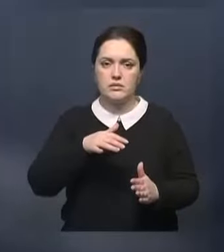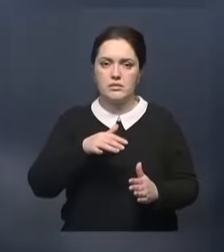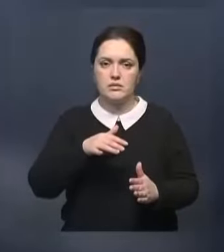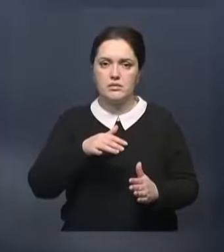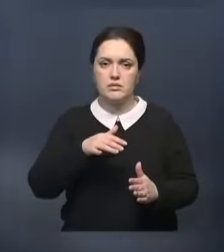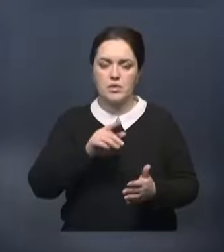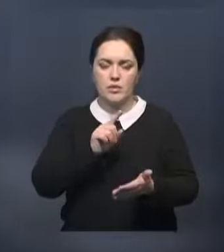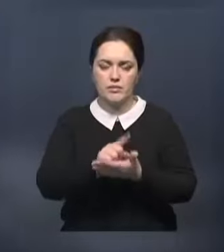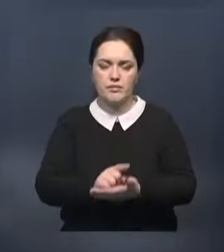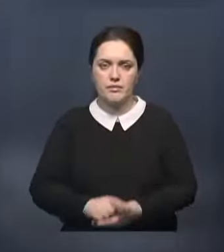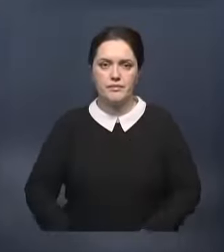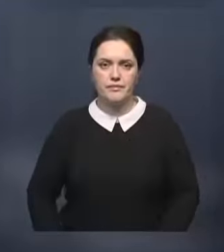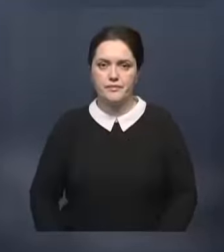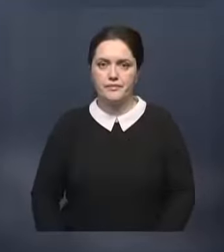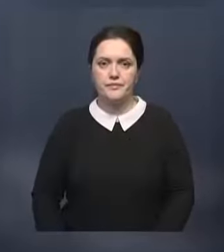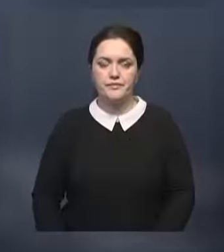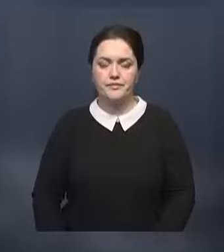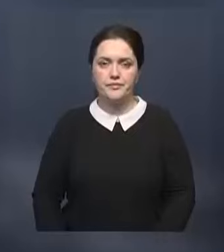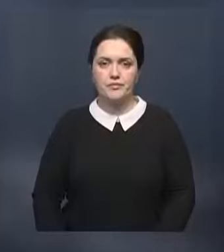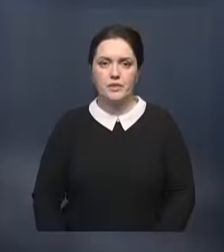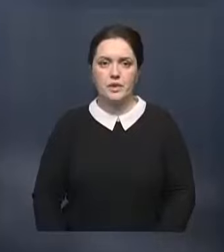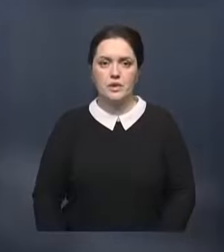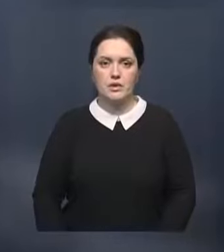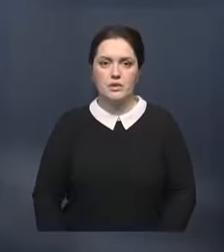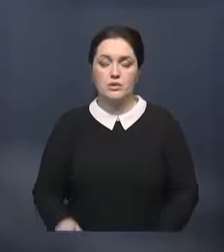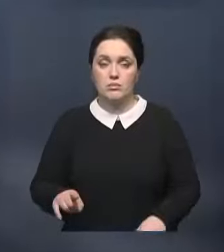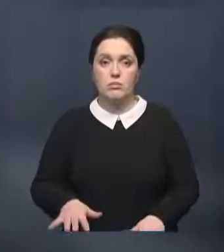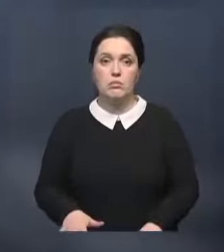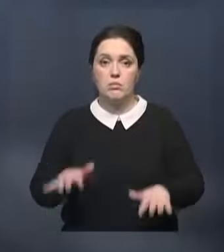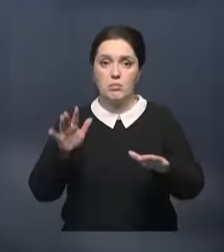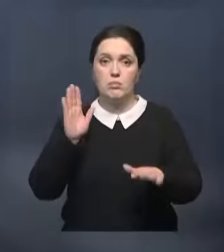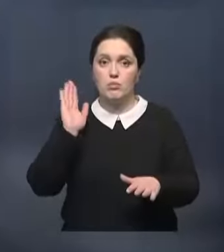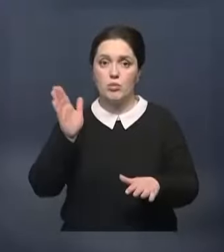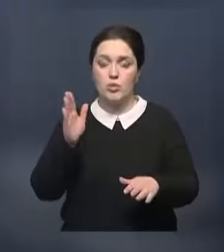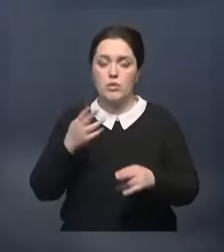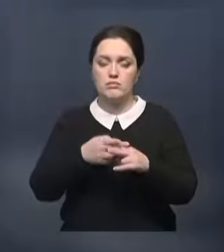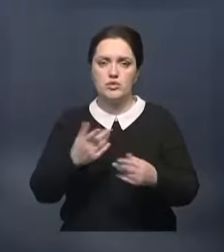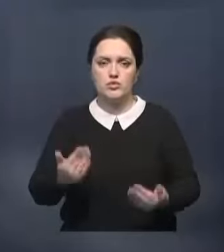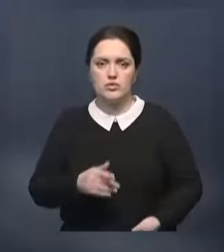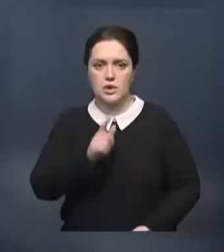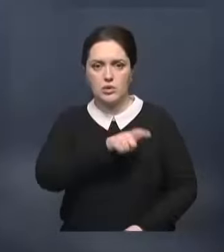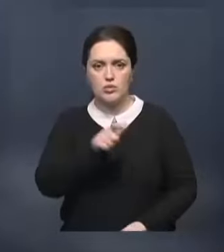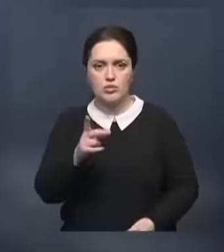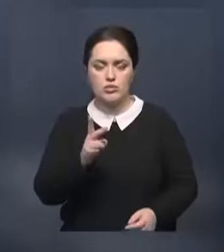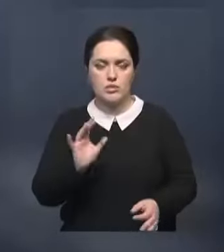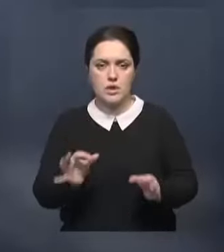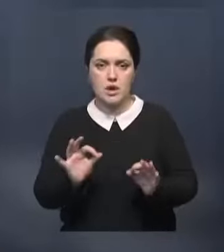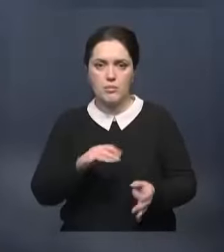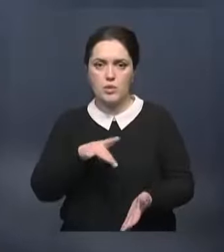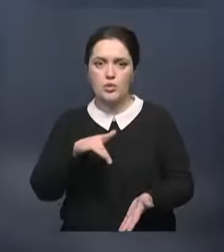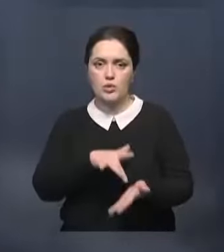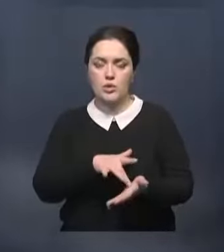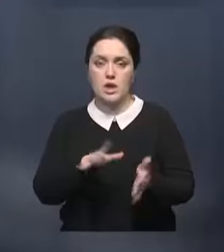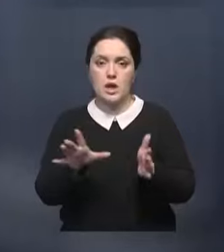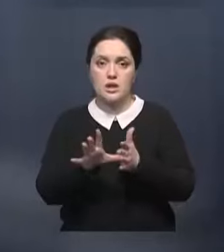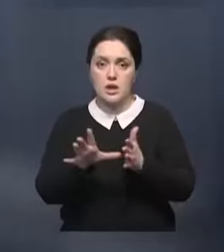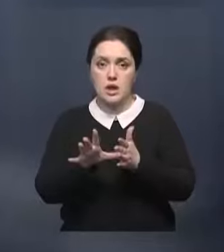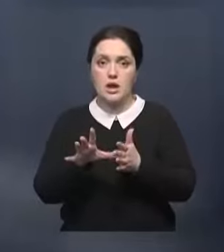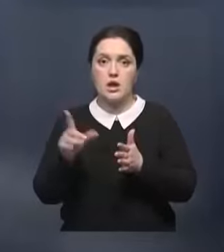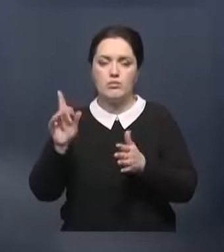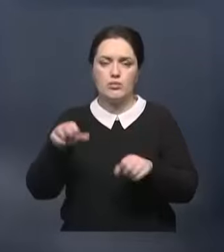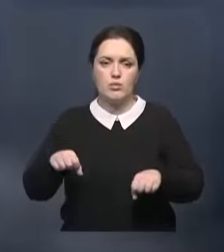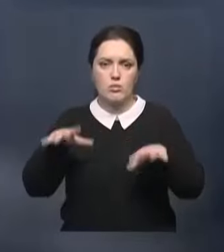водоотведение обеспечить. Да, понятно. Большой паводок, который придет, он не должен отразиться на жизнеобеспечении города. Энергетики свою задачу выполнят,